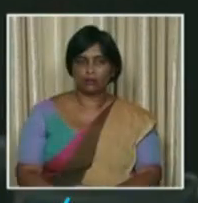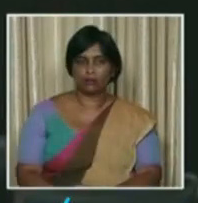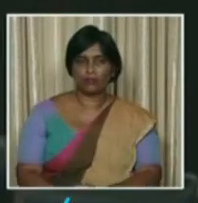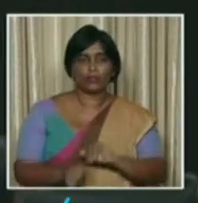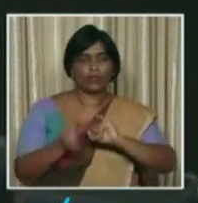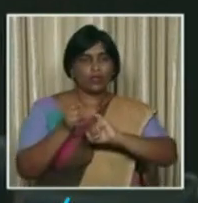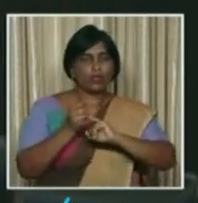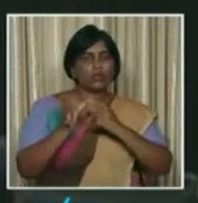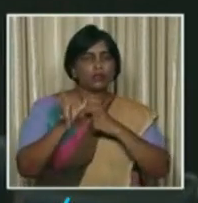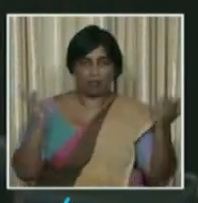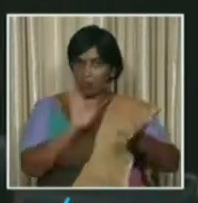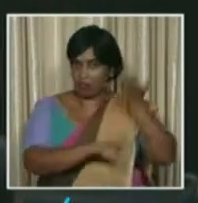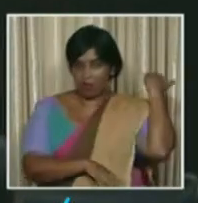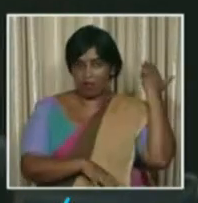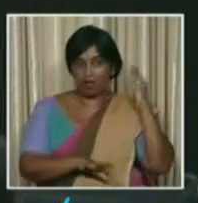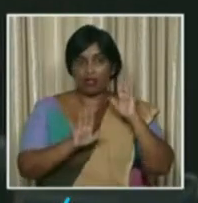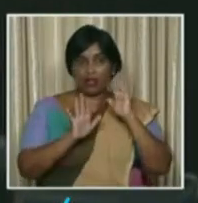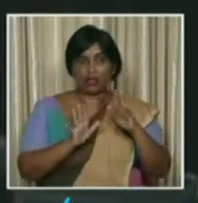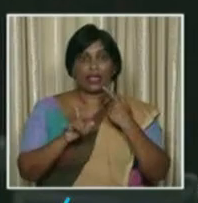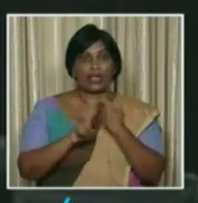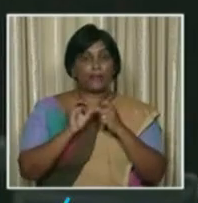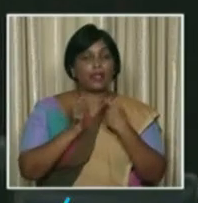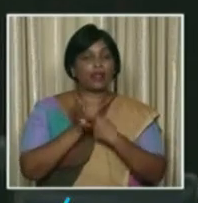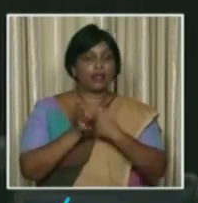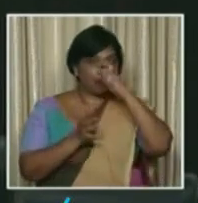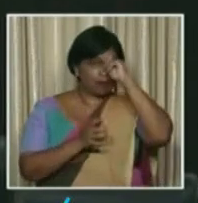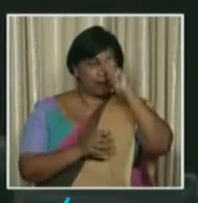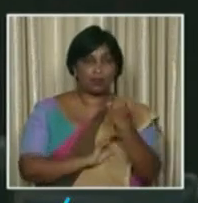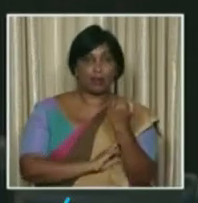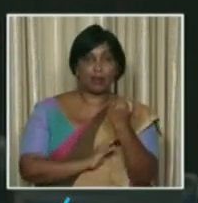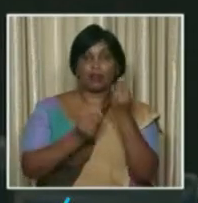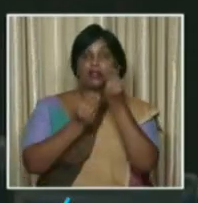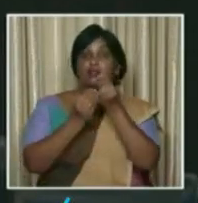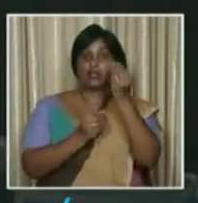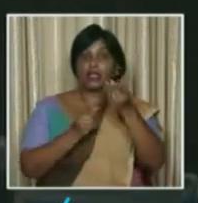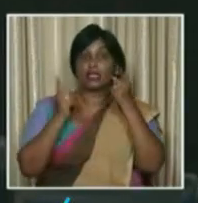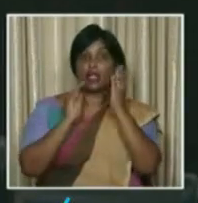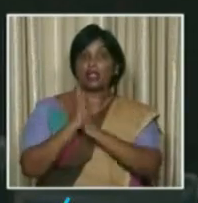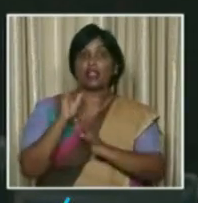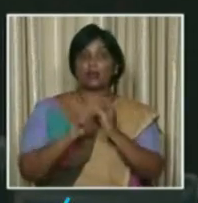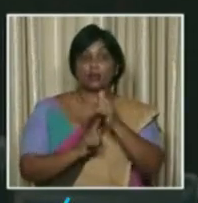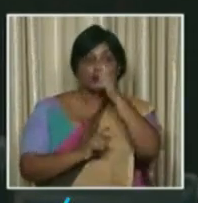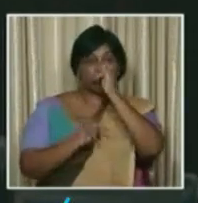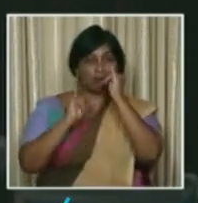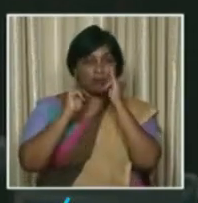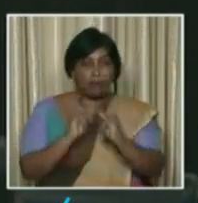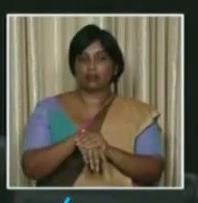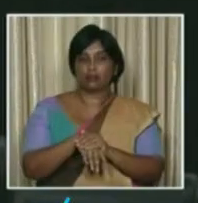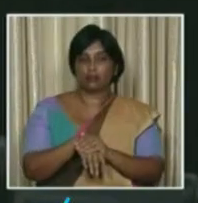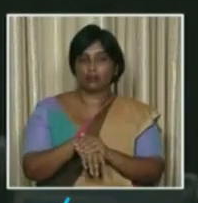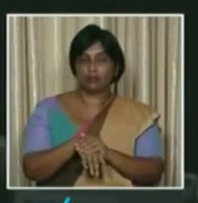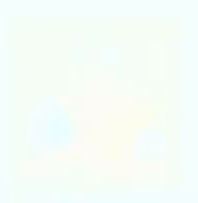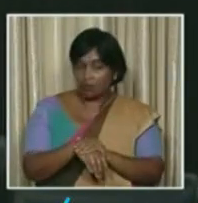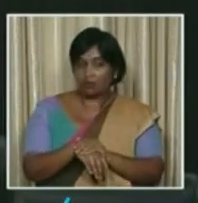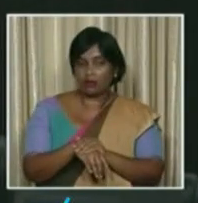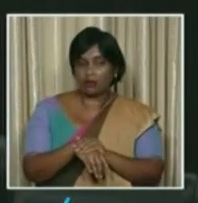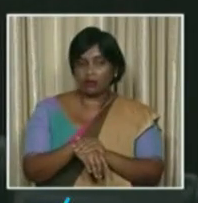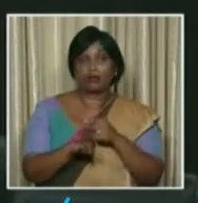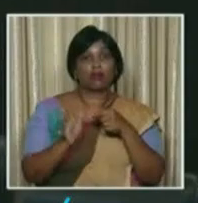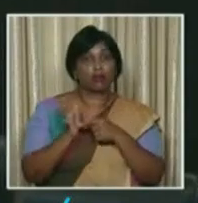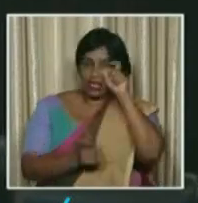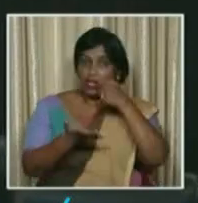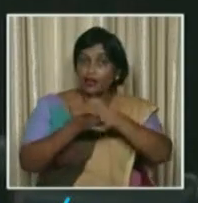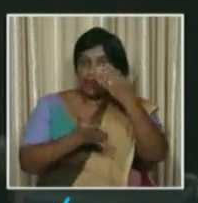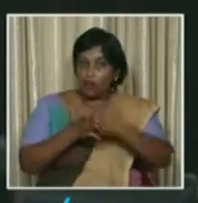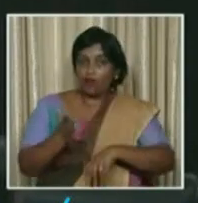සාගල රත්නායක කියන්නේ මොකෙද්ද කේබී රත්නායක මහත්තයා බලේ දීලා තියෙනවා ක්‍රීඩා ඇමතිට දූෂණ වක්‍රමිකතා වංචා අහුනාම ඒකට